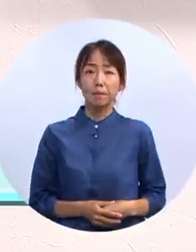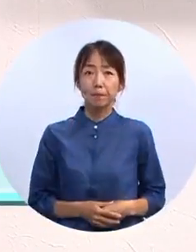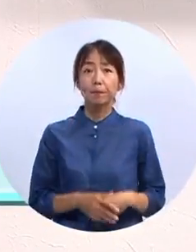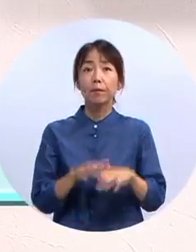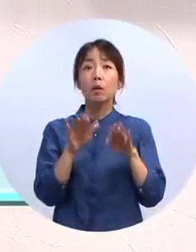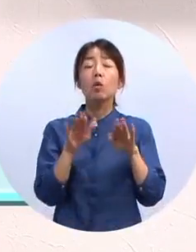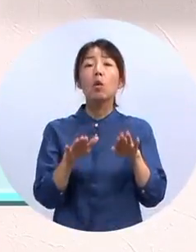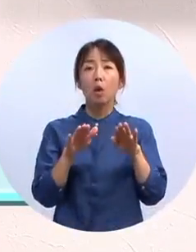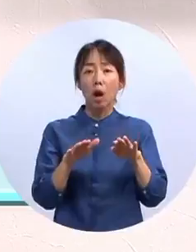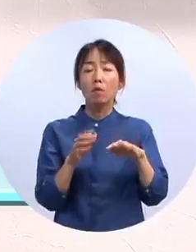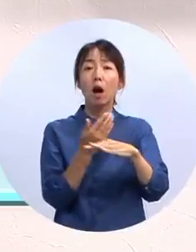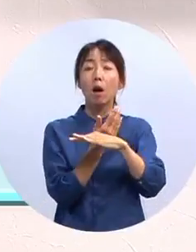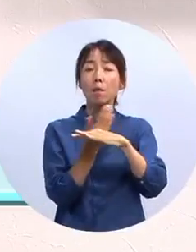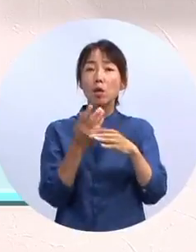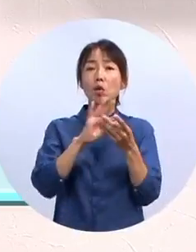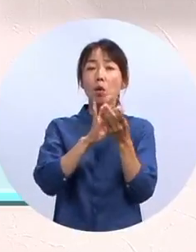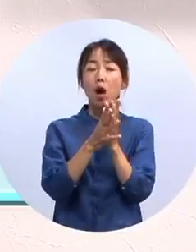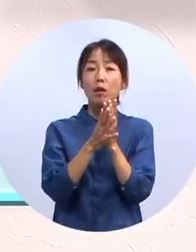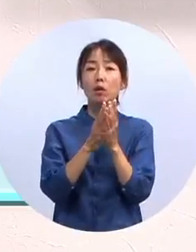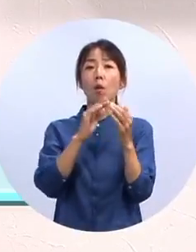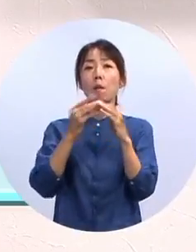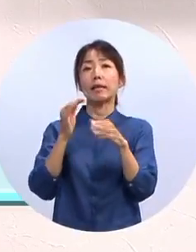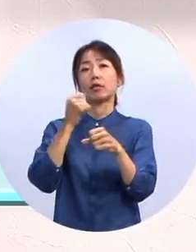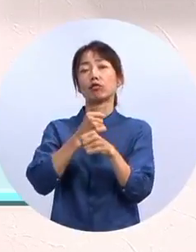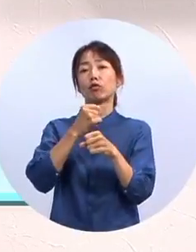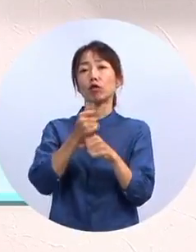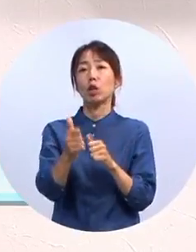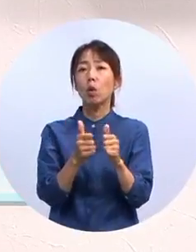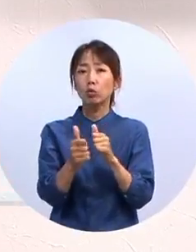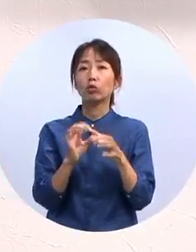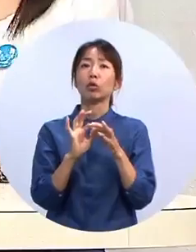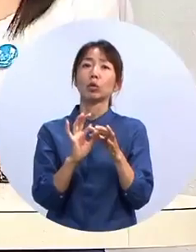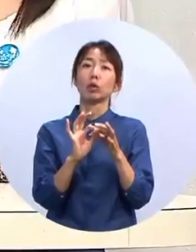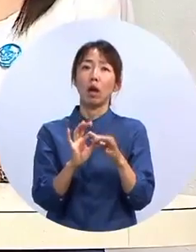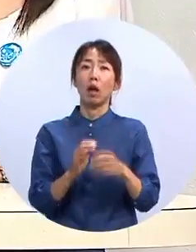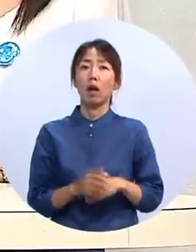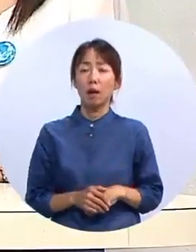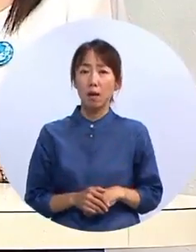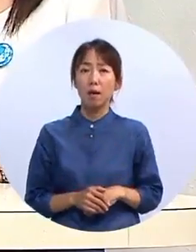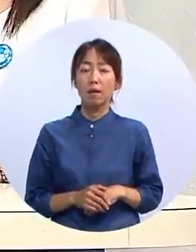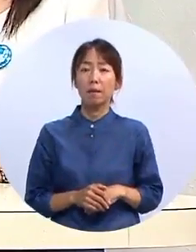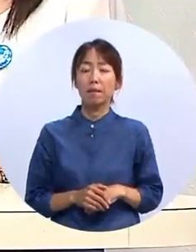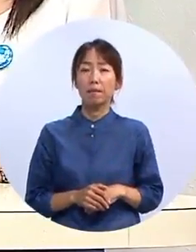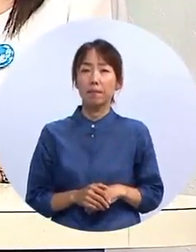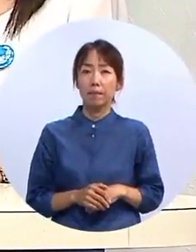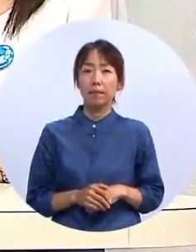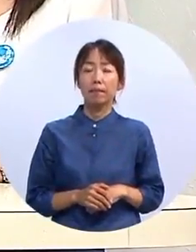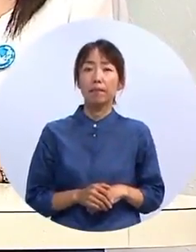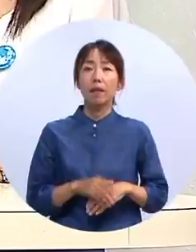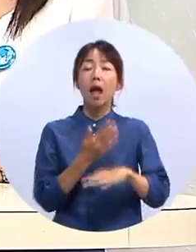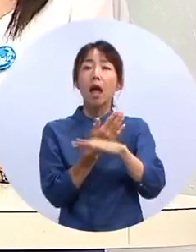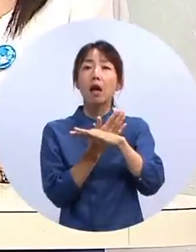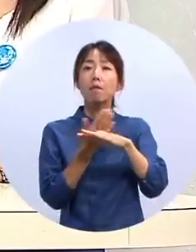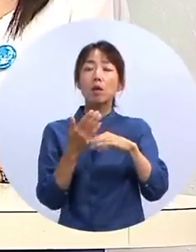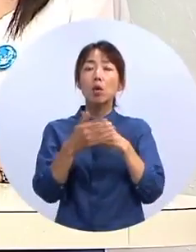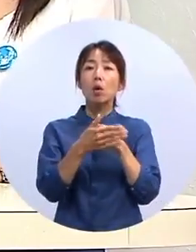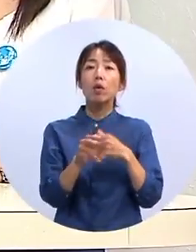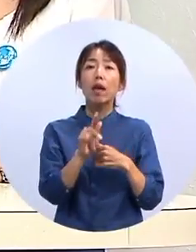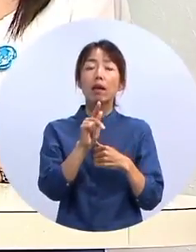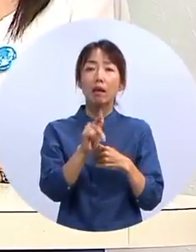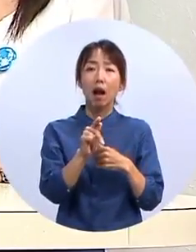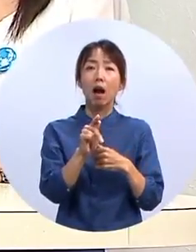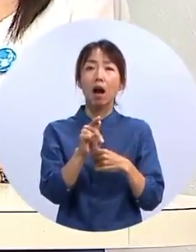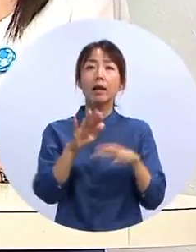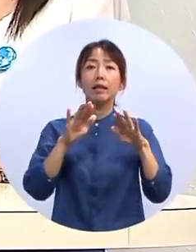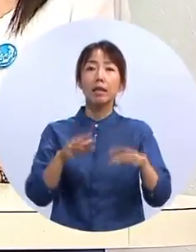は緑と花のまちづくりコンクールについて伺います。スタジオには緑保全課の今泉和